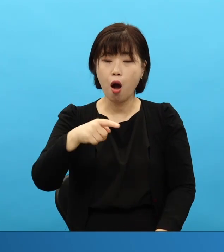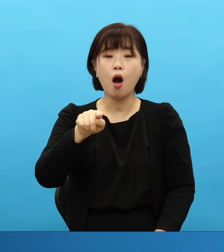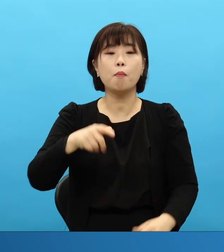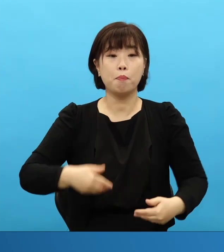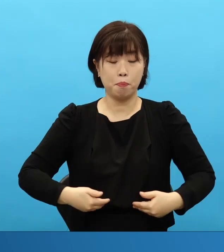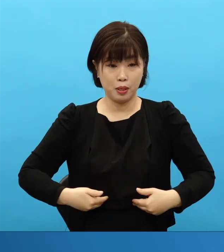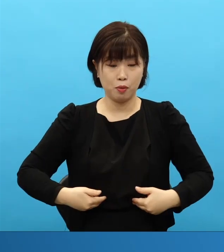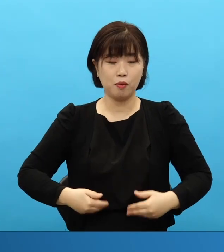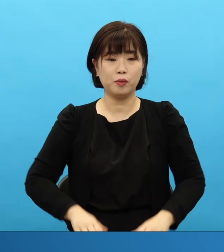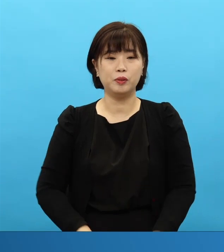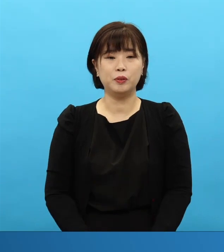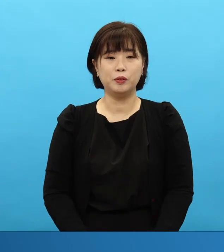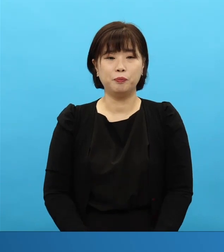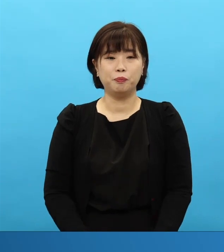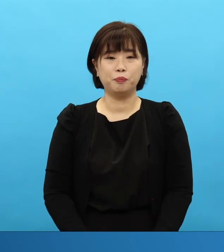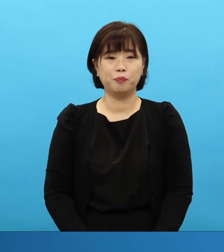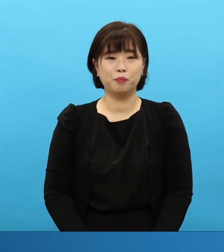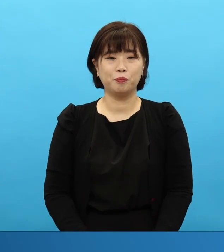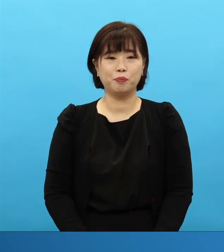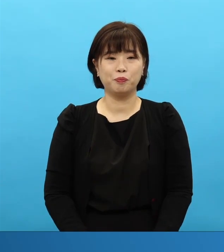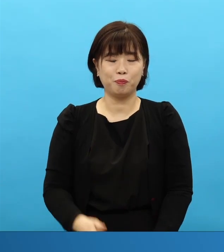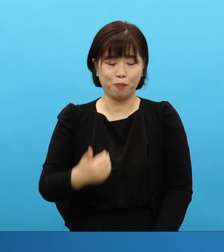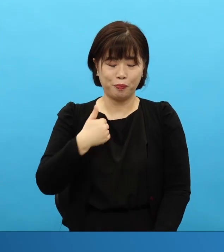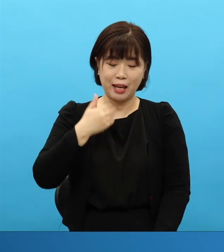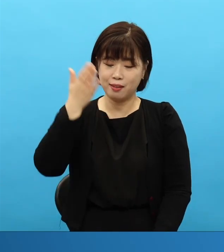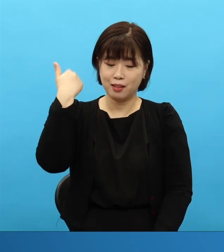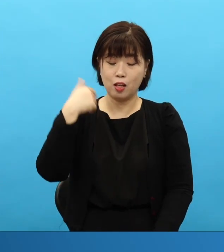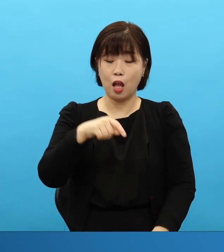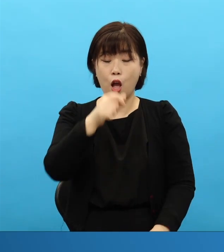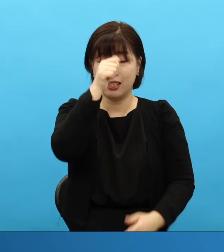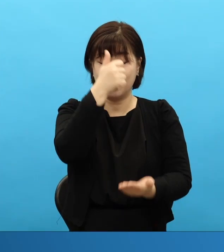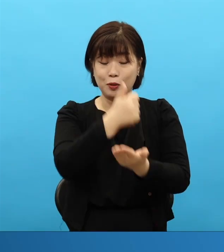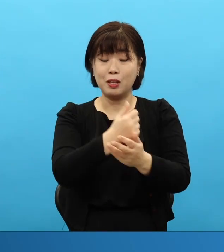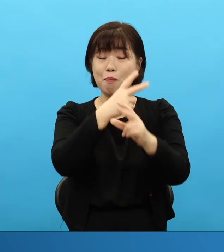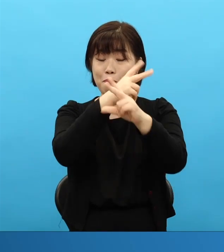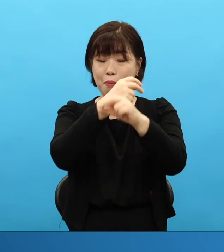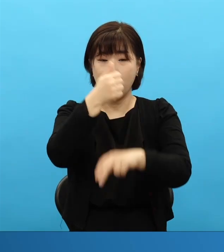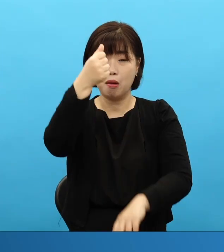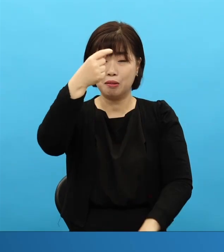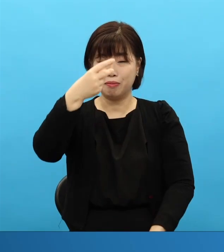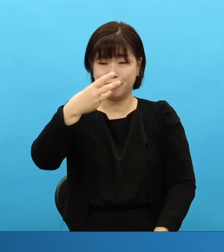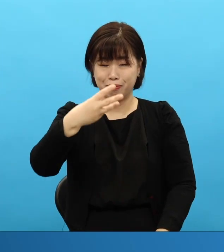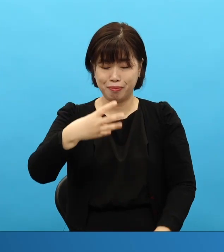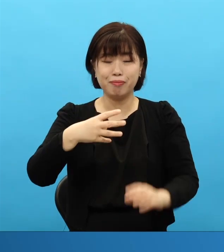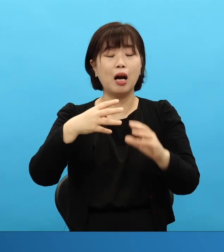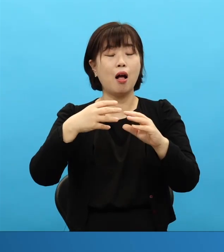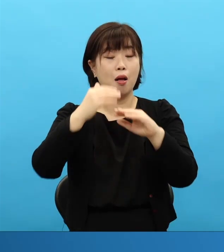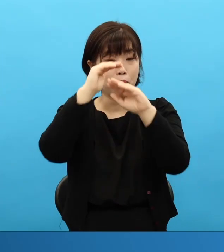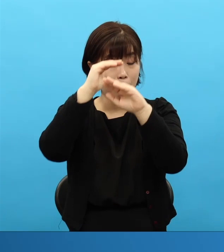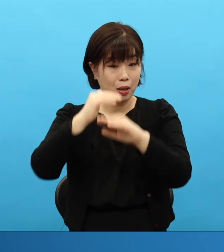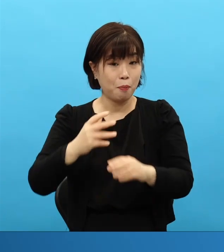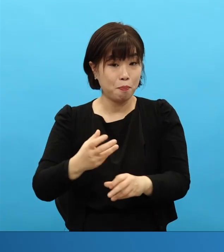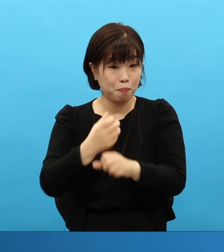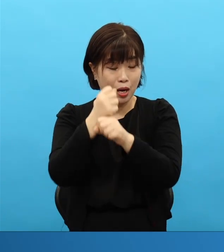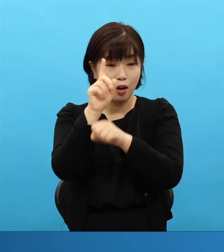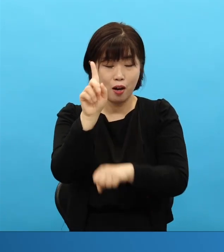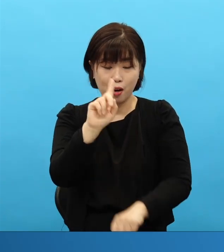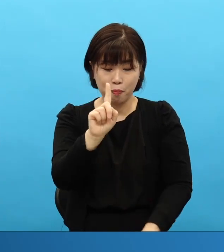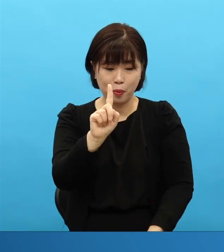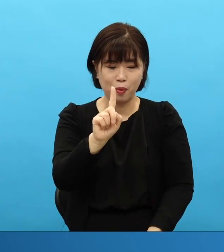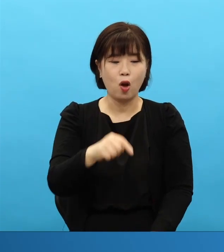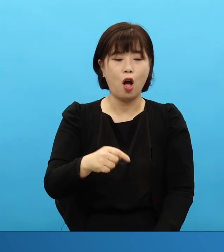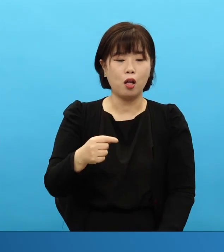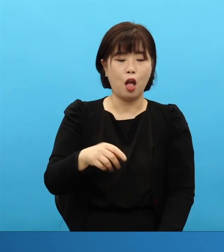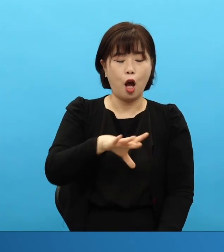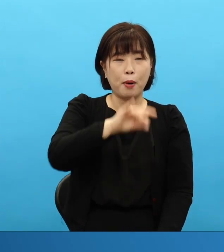속에서 영적인 망대를 쌓은 그 랩넌트들이 준비한 기능은 유럽 현장을 살리는 문화 선교사의 응답을 받게